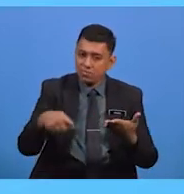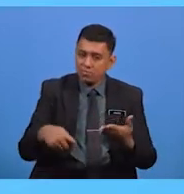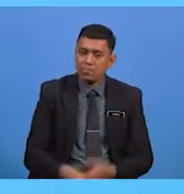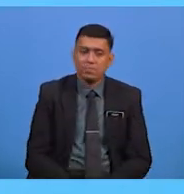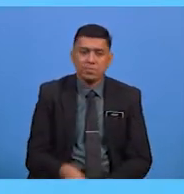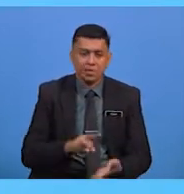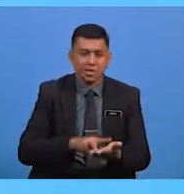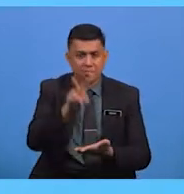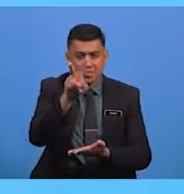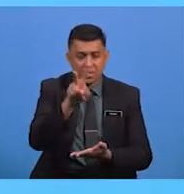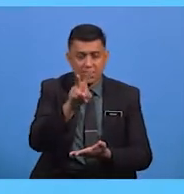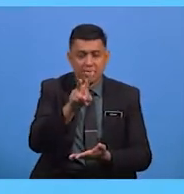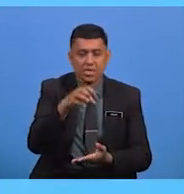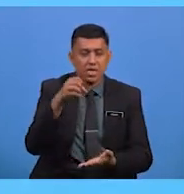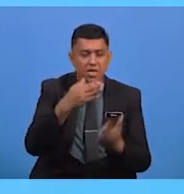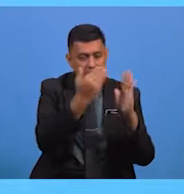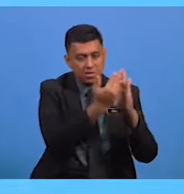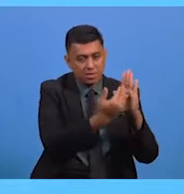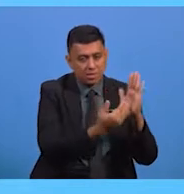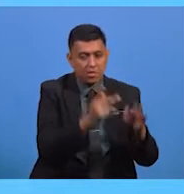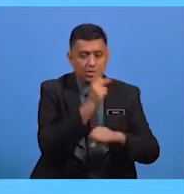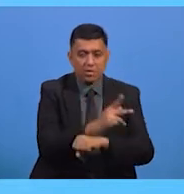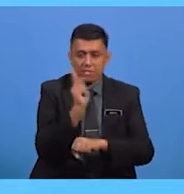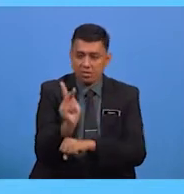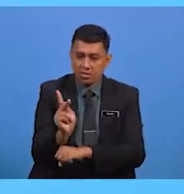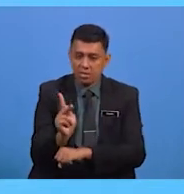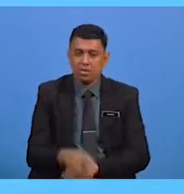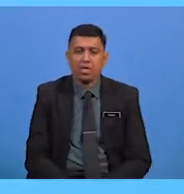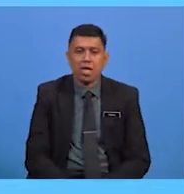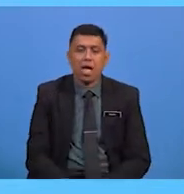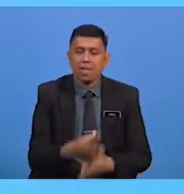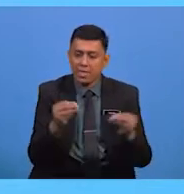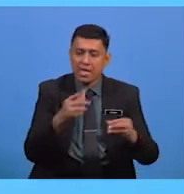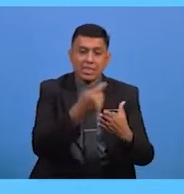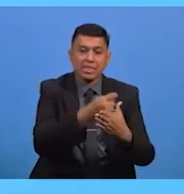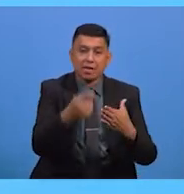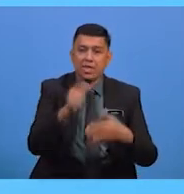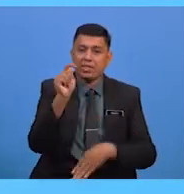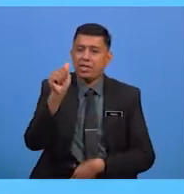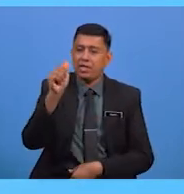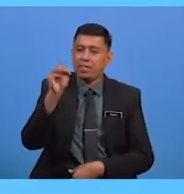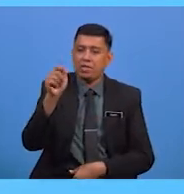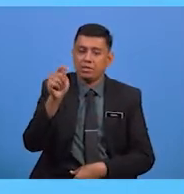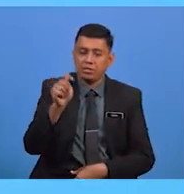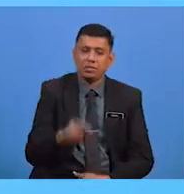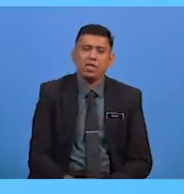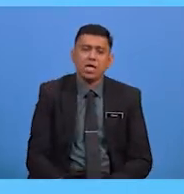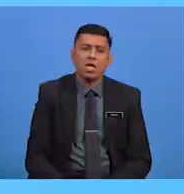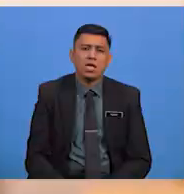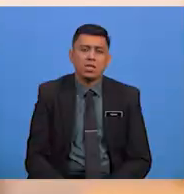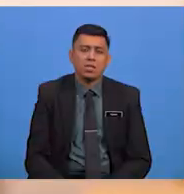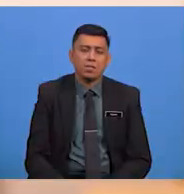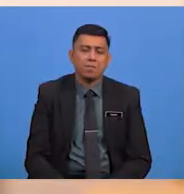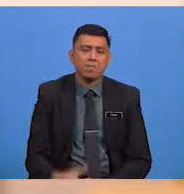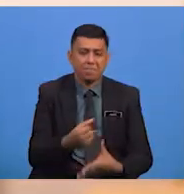tuliskan, paparkan senarai dan sudokod ini diakhiri dengan pernyataan tamat. Maka, kita telah pun